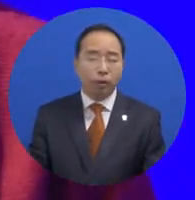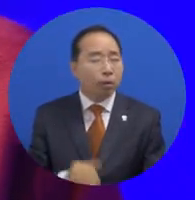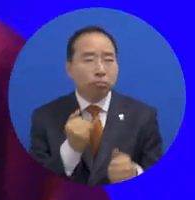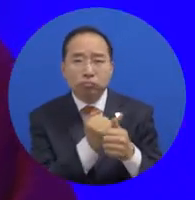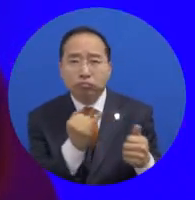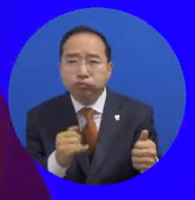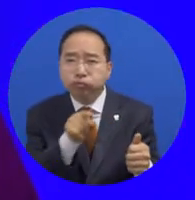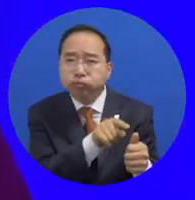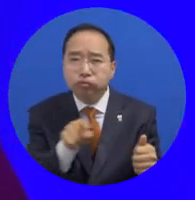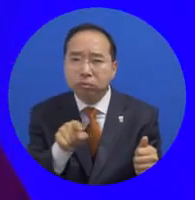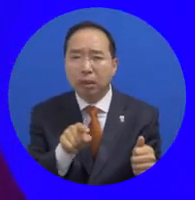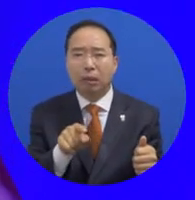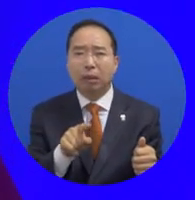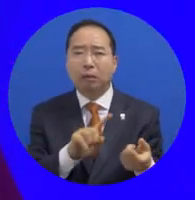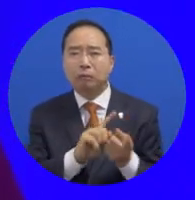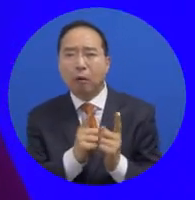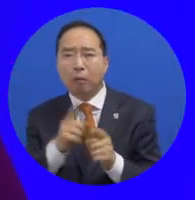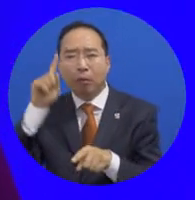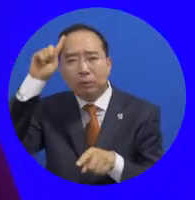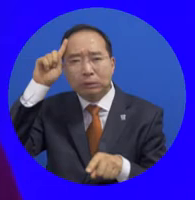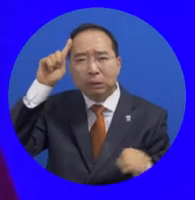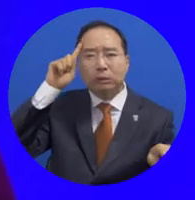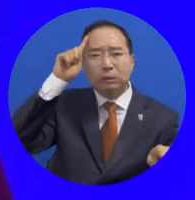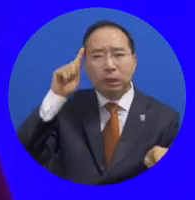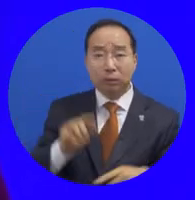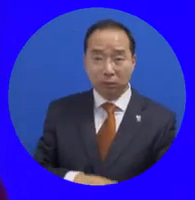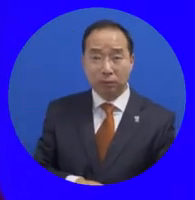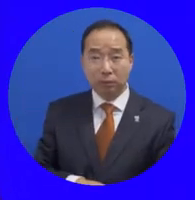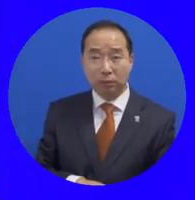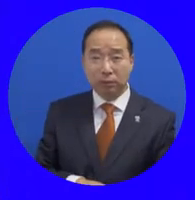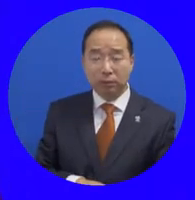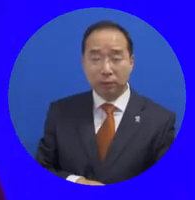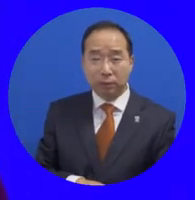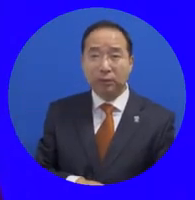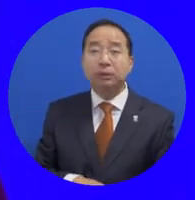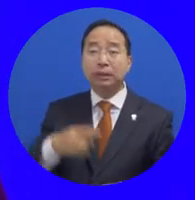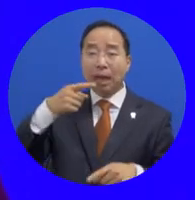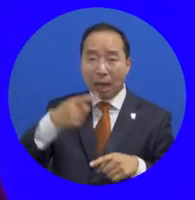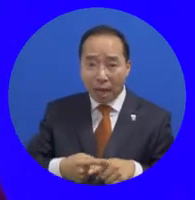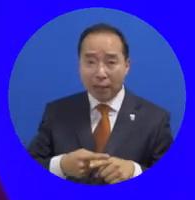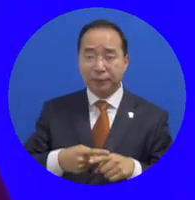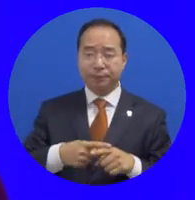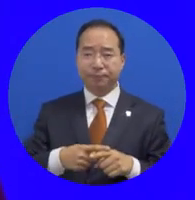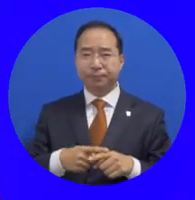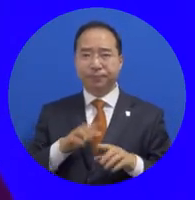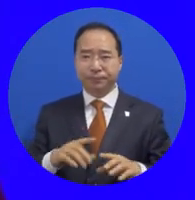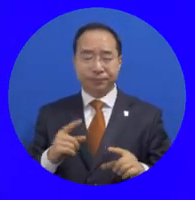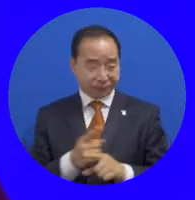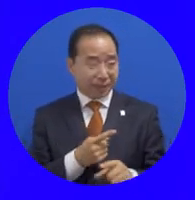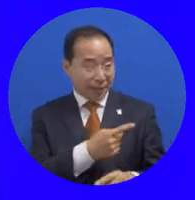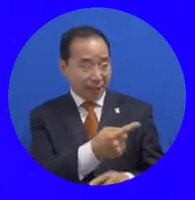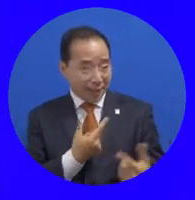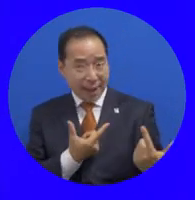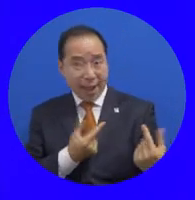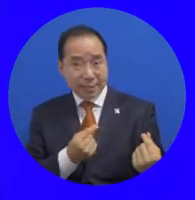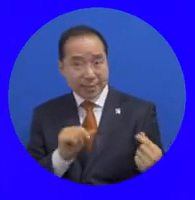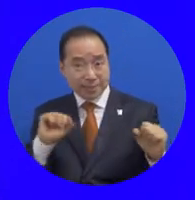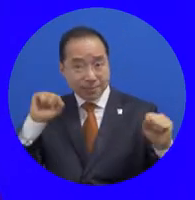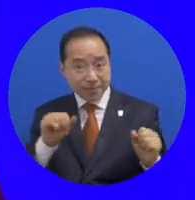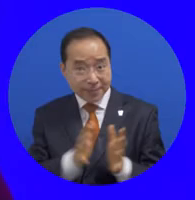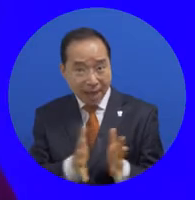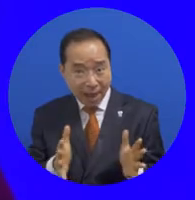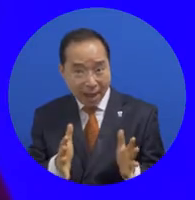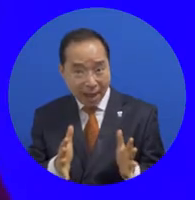한 집에 사는 부부한테는 엄청난 스트레스를 주는 거고요. 저희도 그렇게 스트레스를 받다가 둘 다 같이 운동을